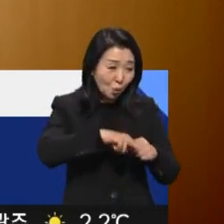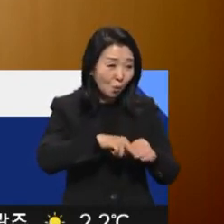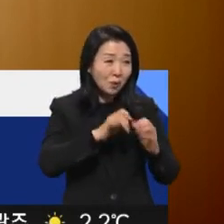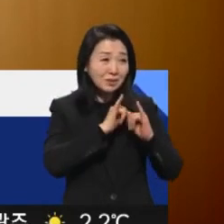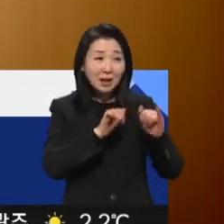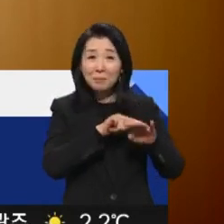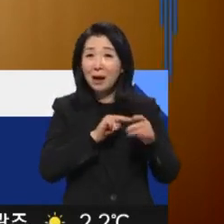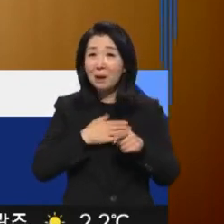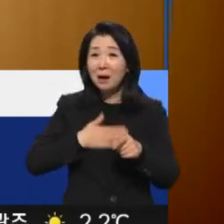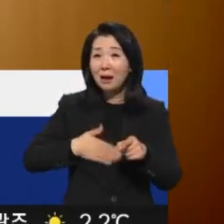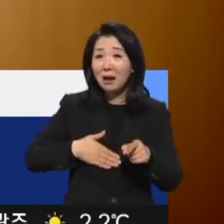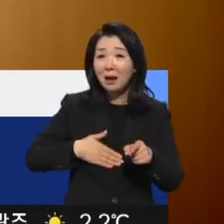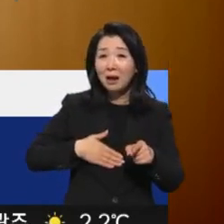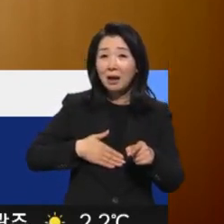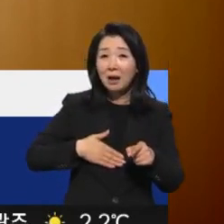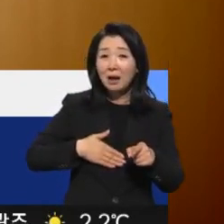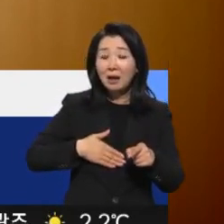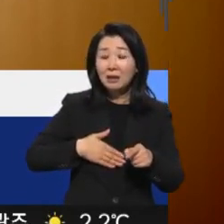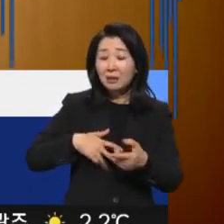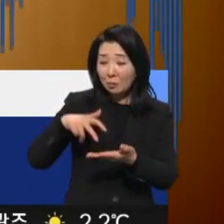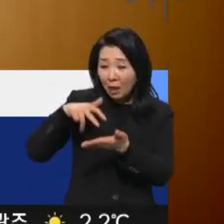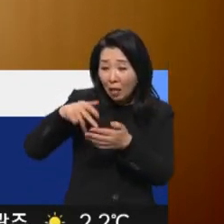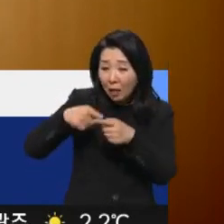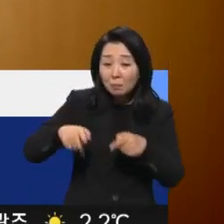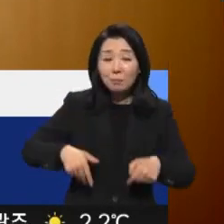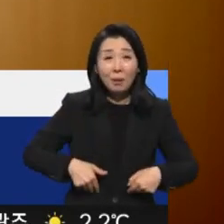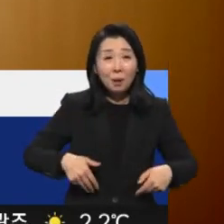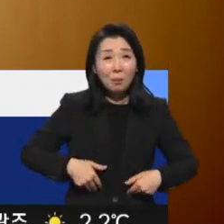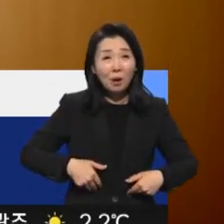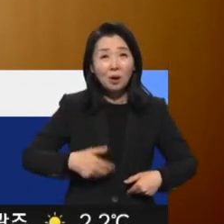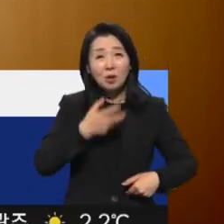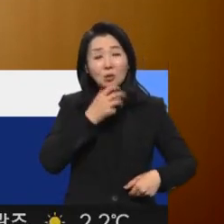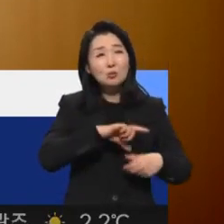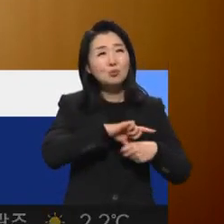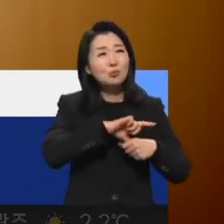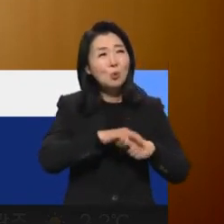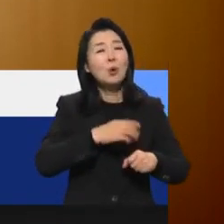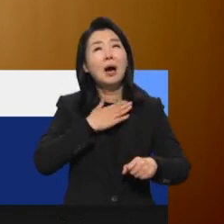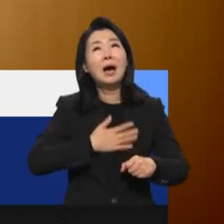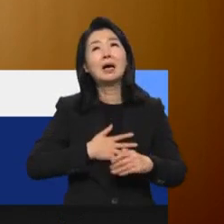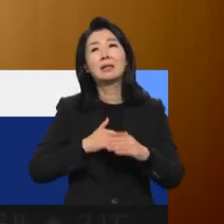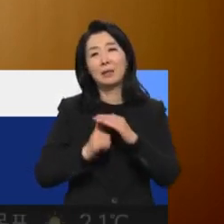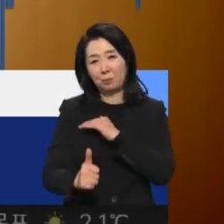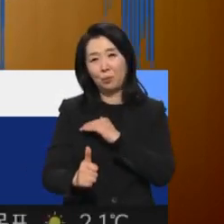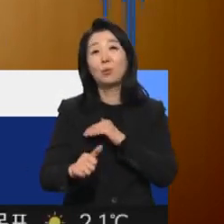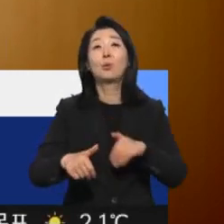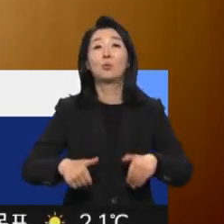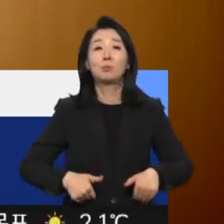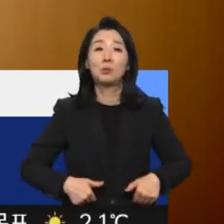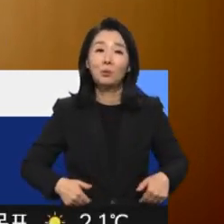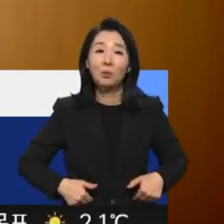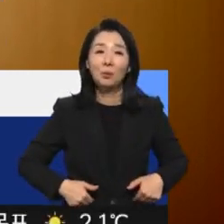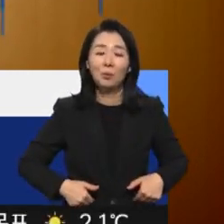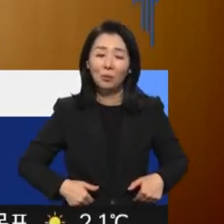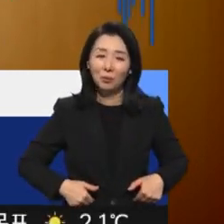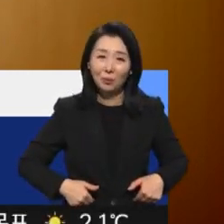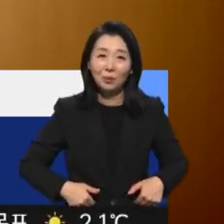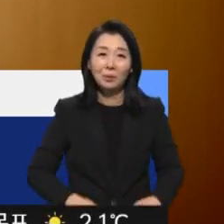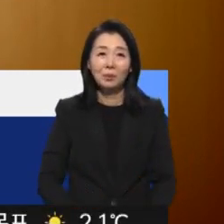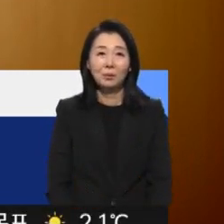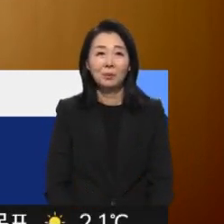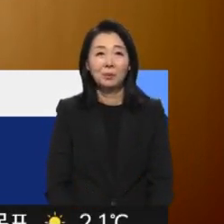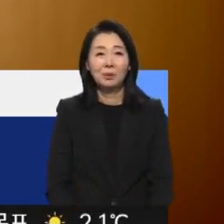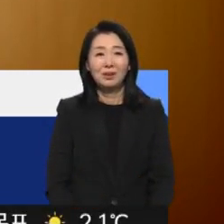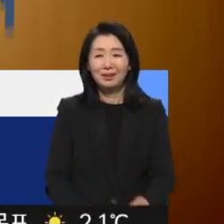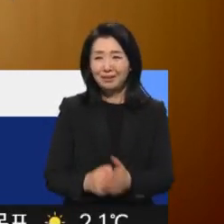정말로 객관적으로 판단한다면 척박한 수도권 단계를 아는 당대표. 그게 필요한 거예요. 그렇기 때문에